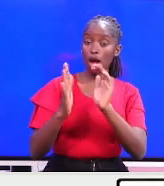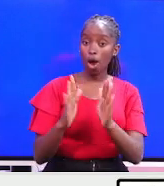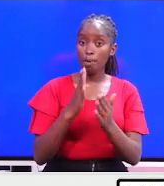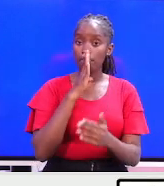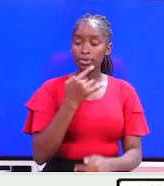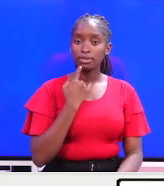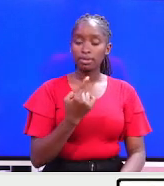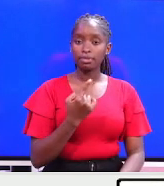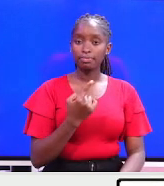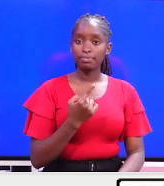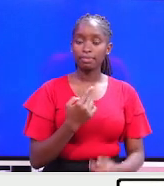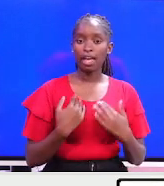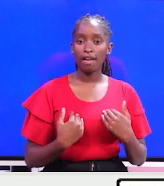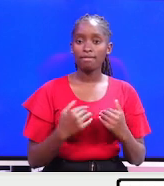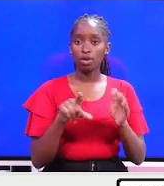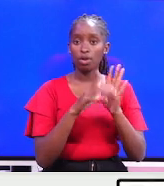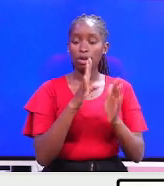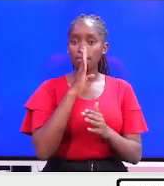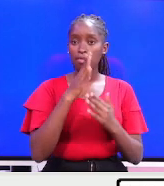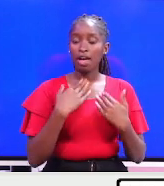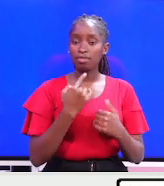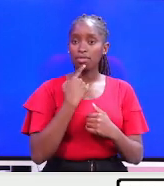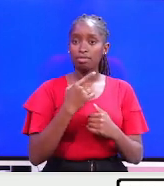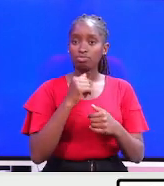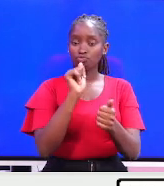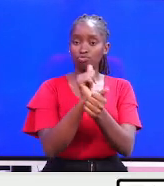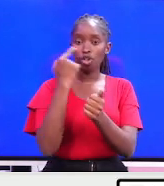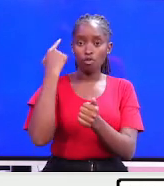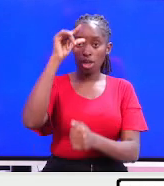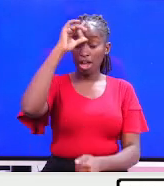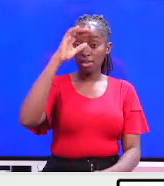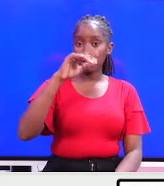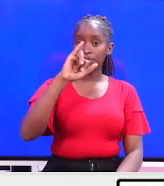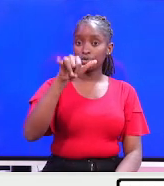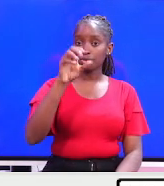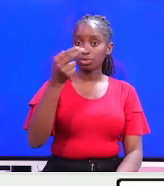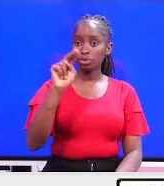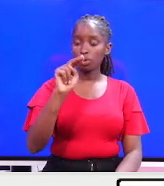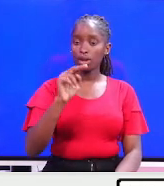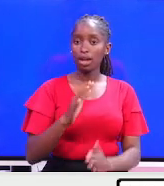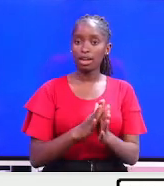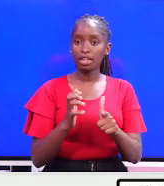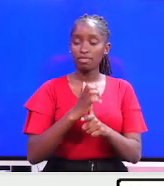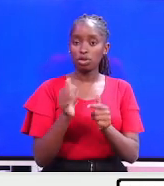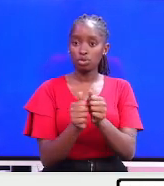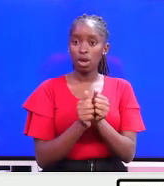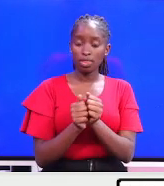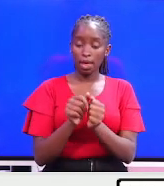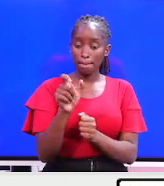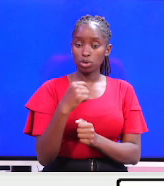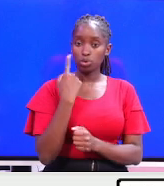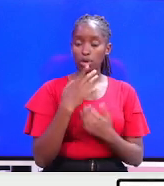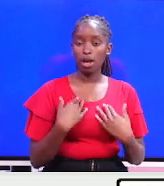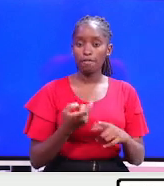aliweza kutoa amri ya kukamatwa kwa gavana Jonathan Chelilim, County Secretary Edwin Bett, pamoja na naye ondoka County